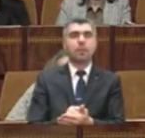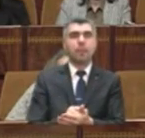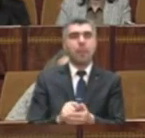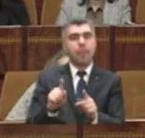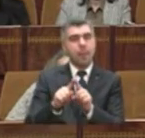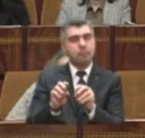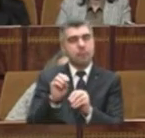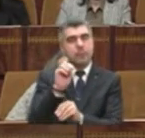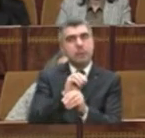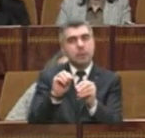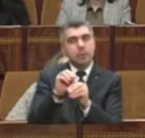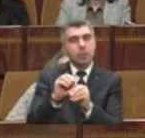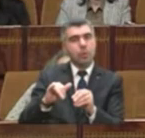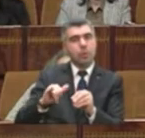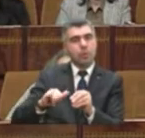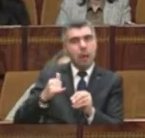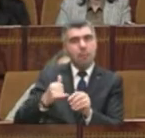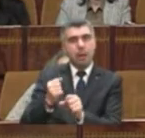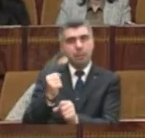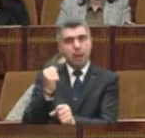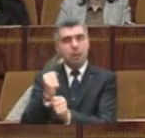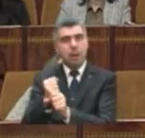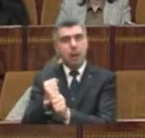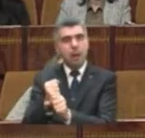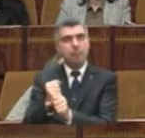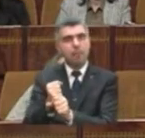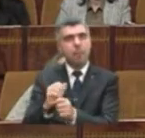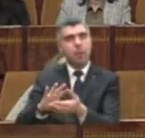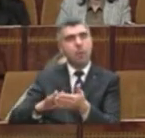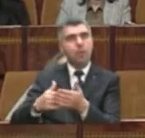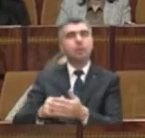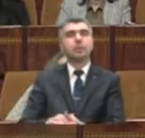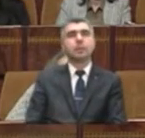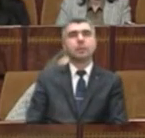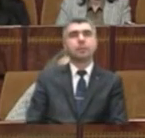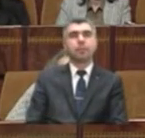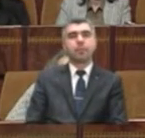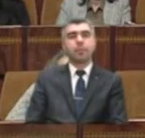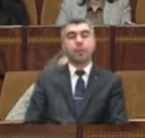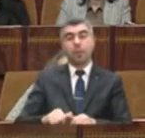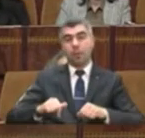واحد الشباب واحد اليد العامله اللي عادي تعطيها لنا في المنطقه.